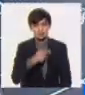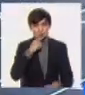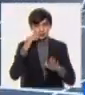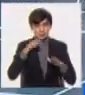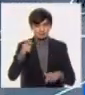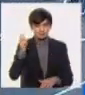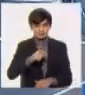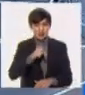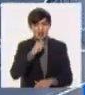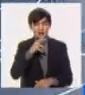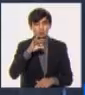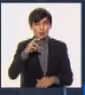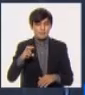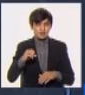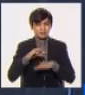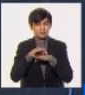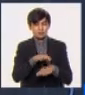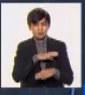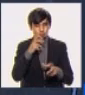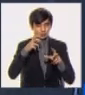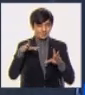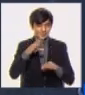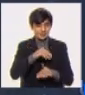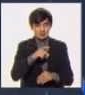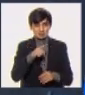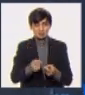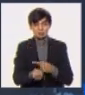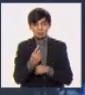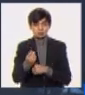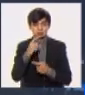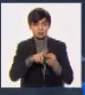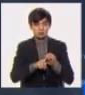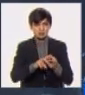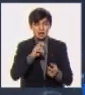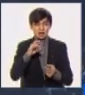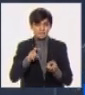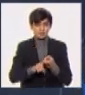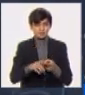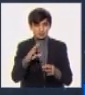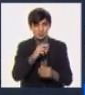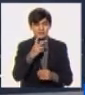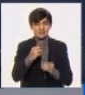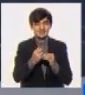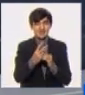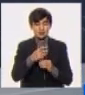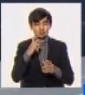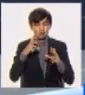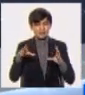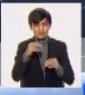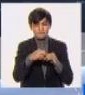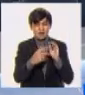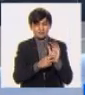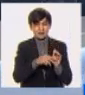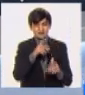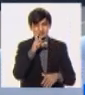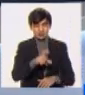Ресейден Ақтөбеге жеткізілген студенттердің бірінен соң бірінен коронавирус инфекциясы шығып жатыр. Қазірдің өзінде 212 студенттің 18-нен осы